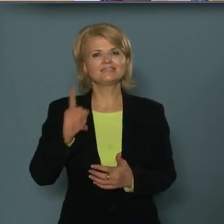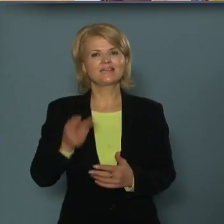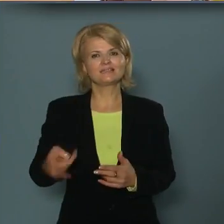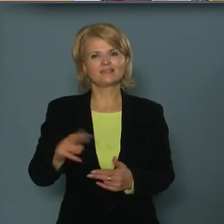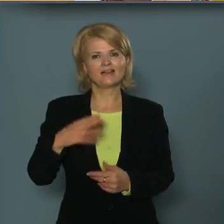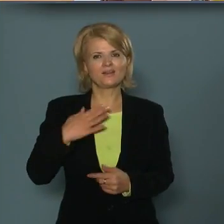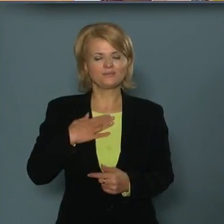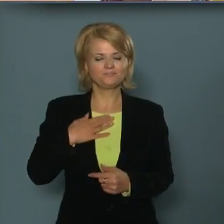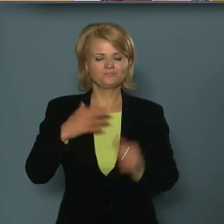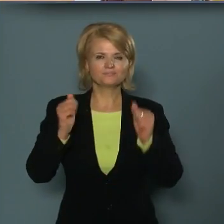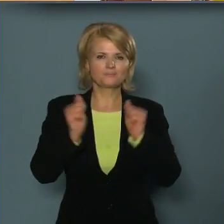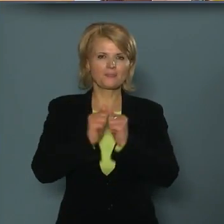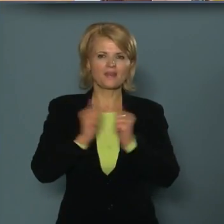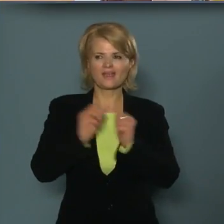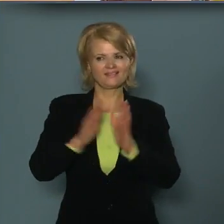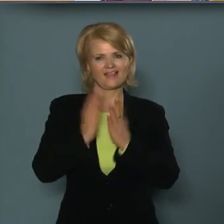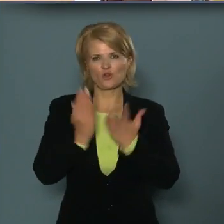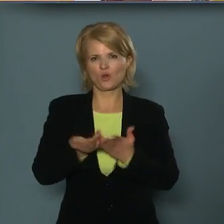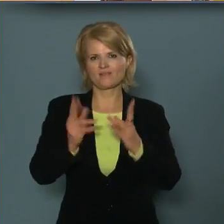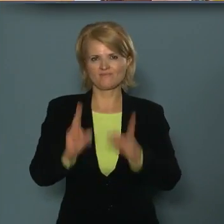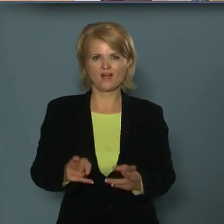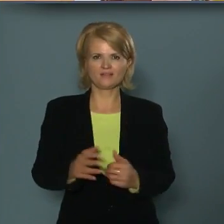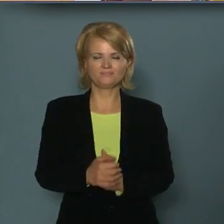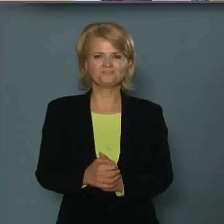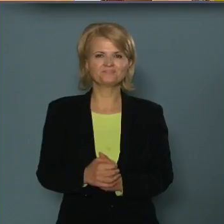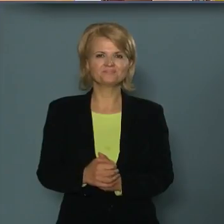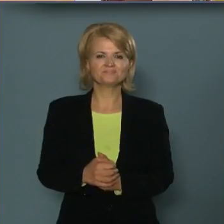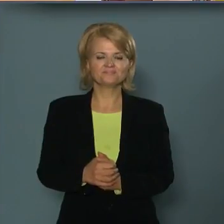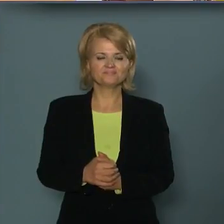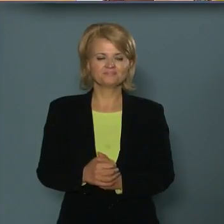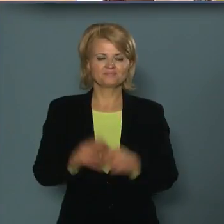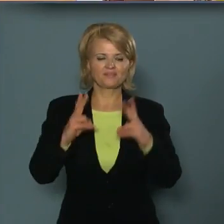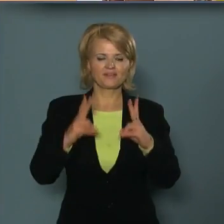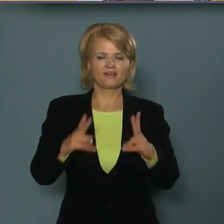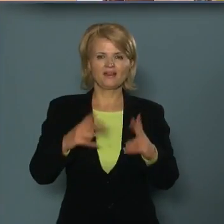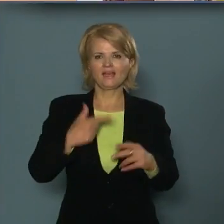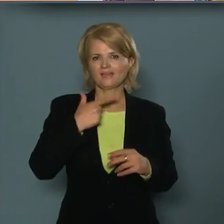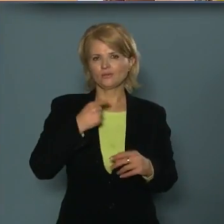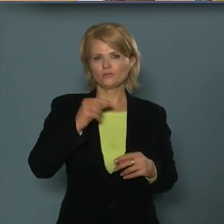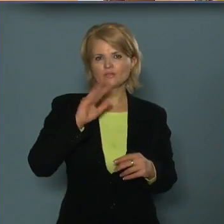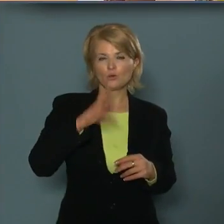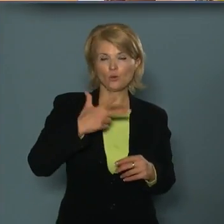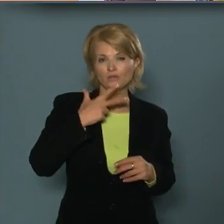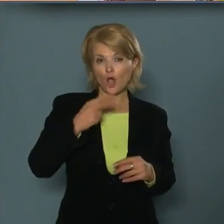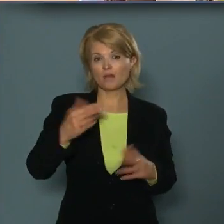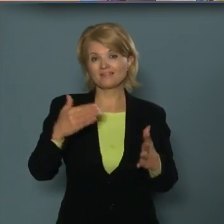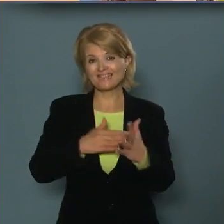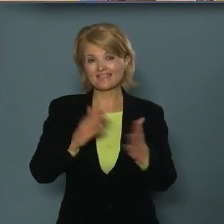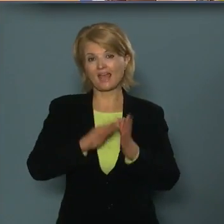nálam, hát rengeteg könyv van, úgyhogy lehet, hogy 25-30 ezer kötet is, úgyhogy